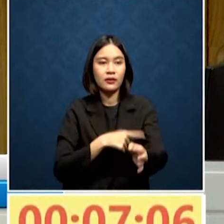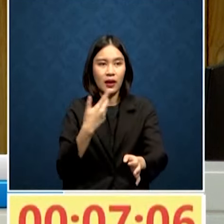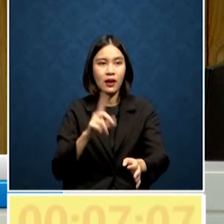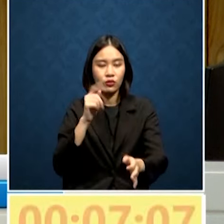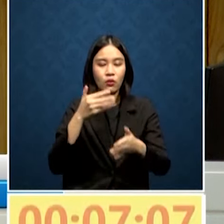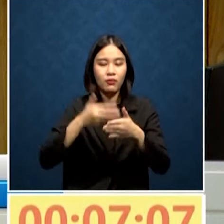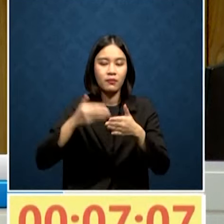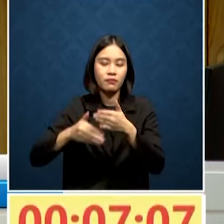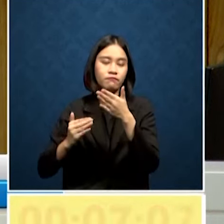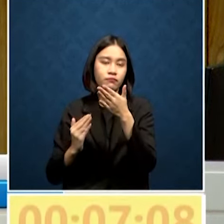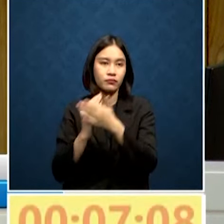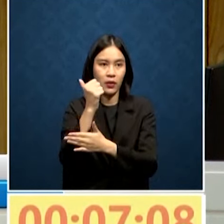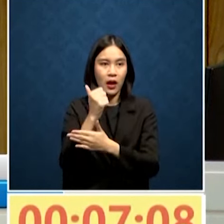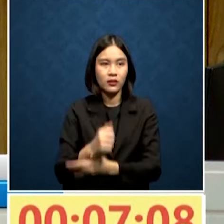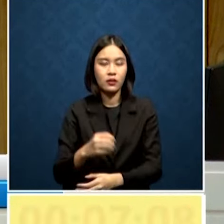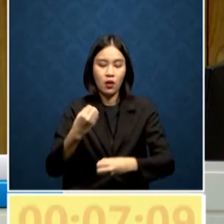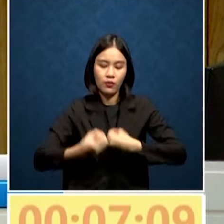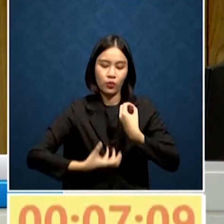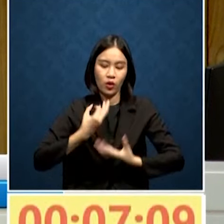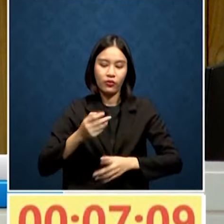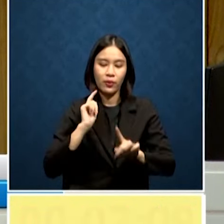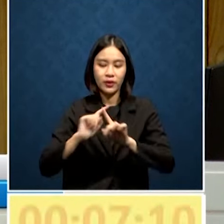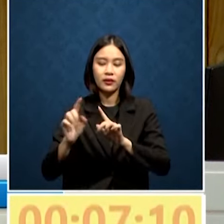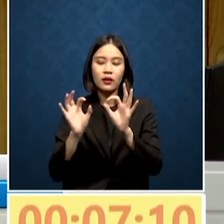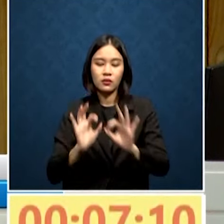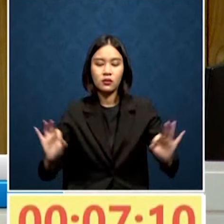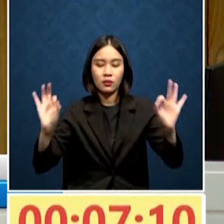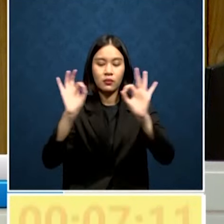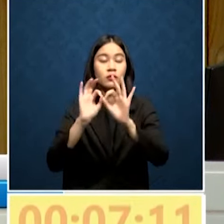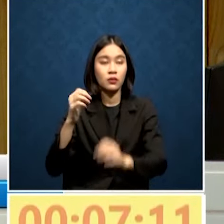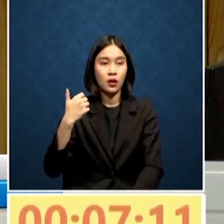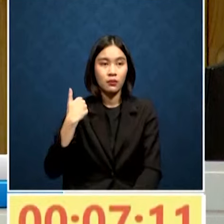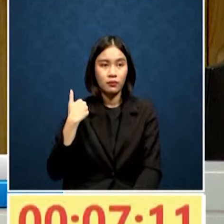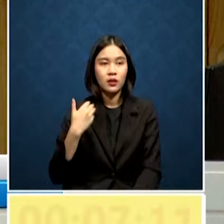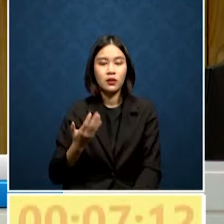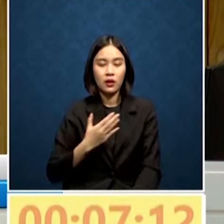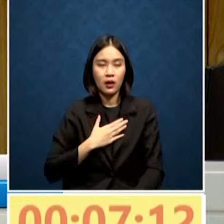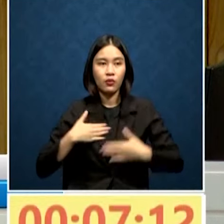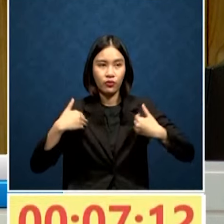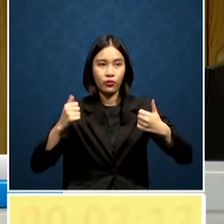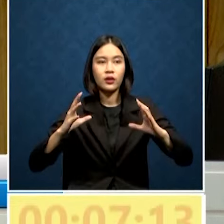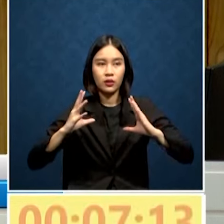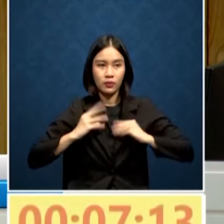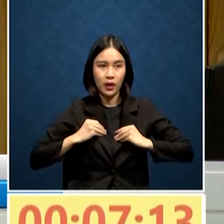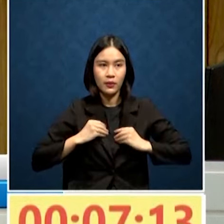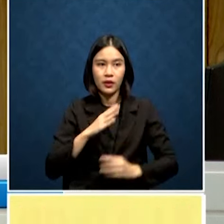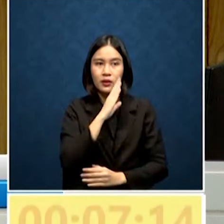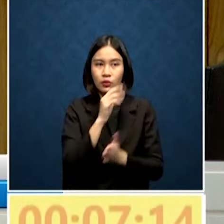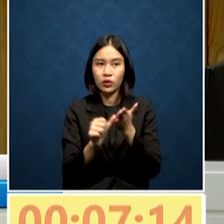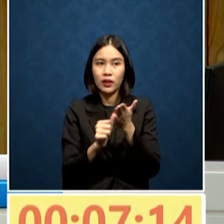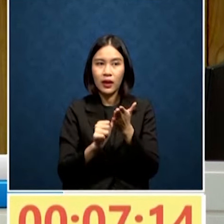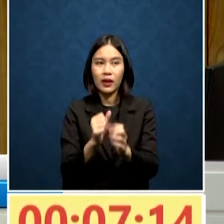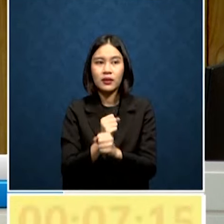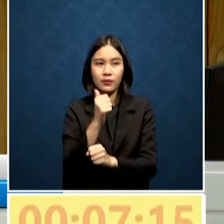ฝ่าฟันเรื่องพวกนี้นะครับทุกความคิดเห็นเนี่ยถือเป็นคุณค่านะครับเรายินดีรับฟังทุกทางแล้วก็ถ้าเราปรับปรุงได้เร